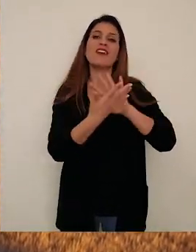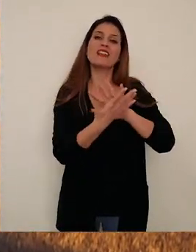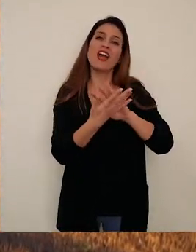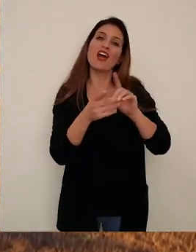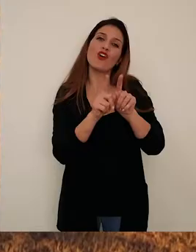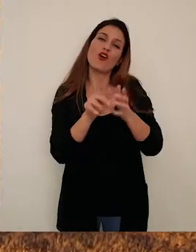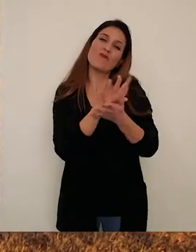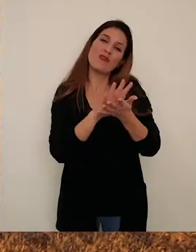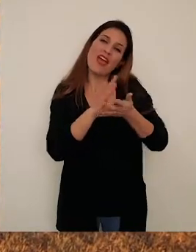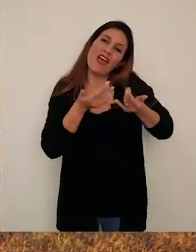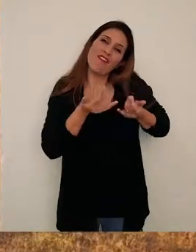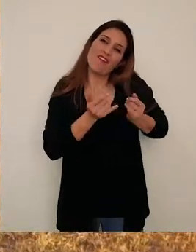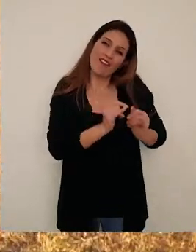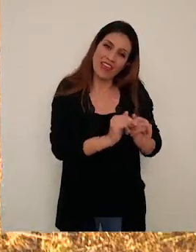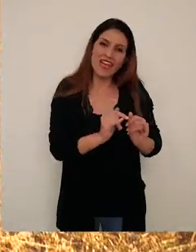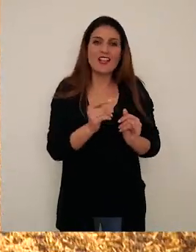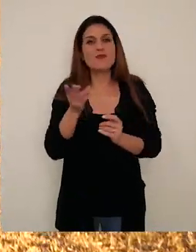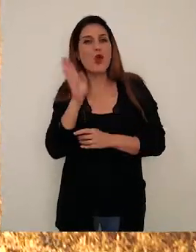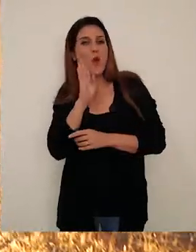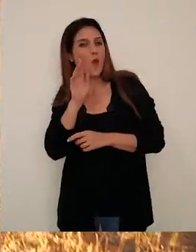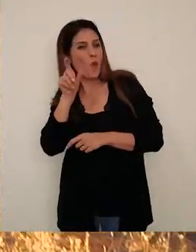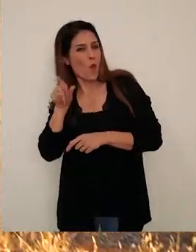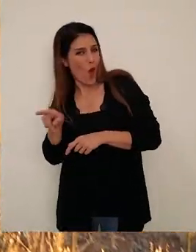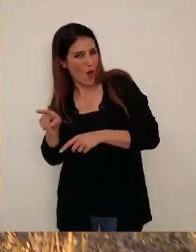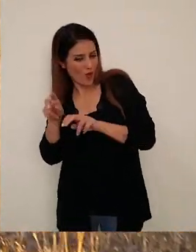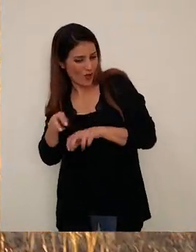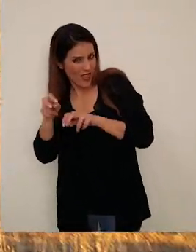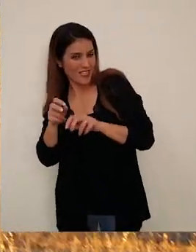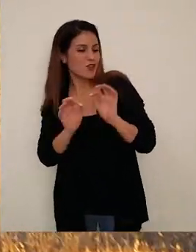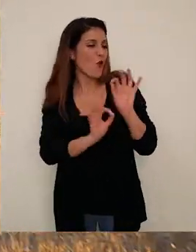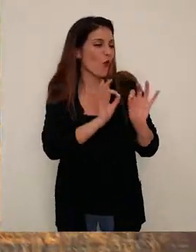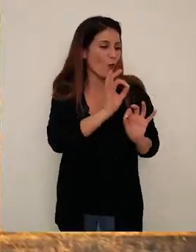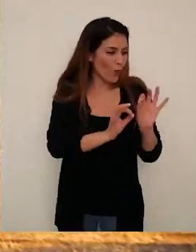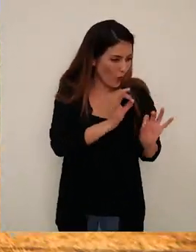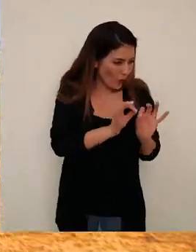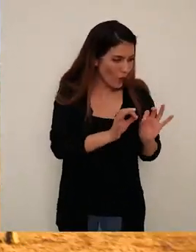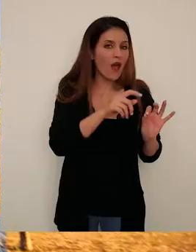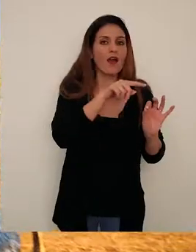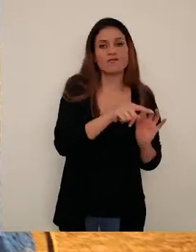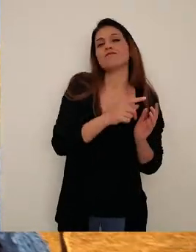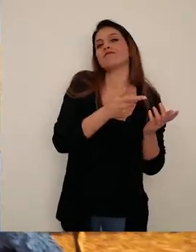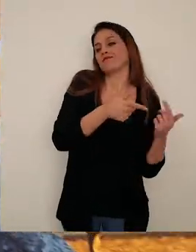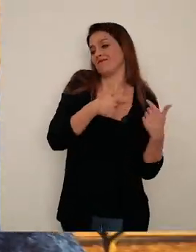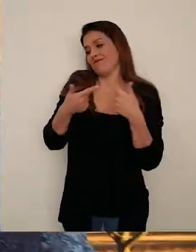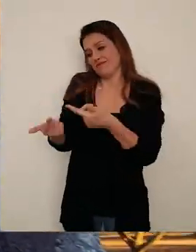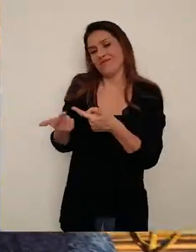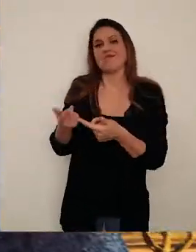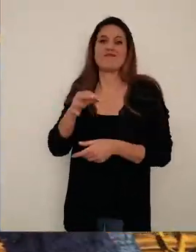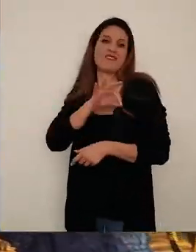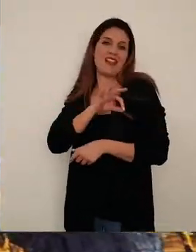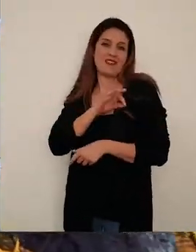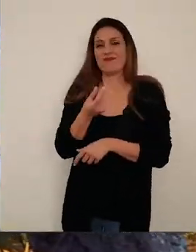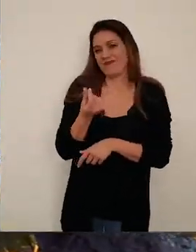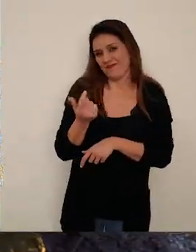curare, in un rapporto simbiotico tra uomo e natura che si autoalimenta vicendevolmente nel tempo.